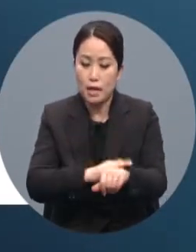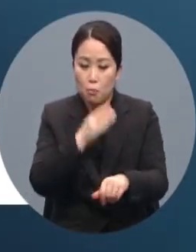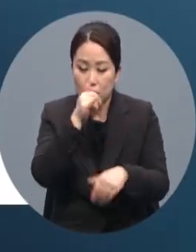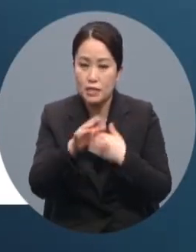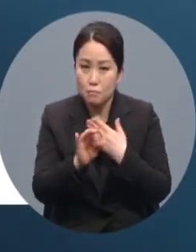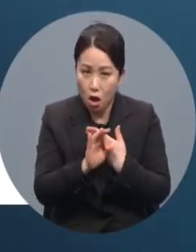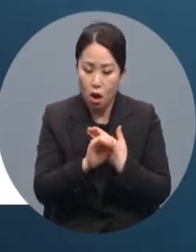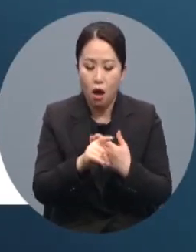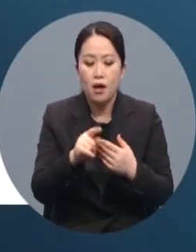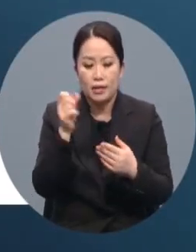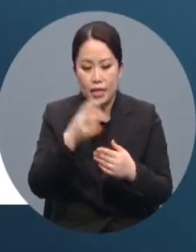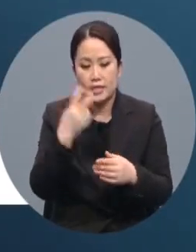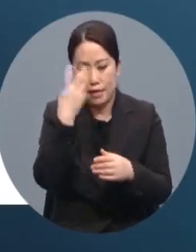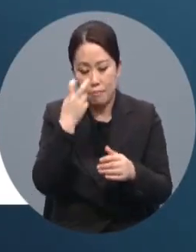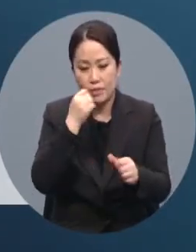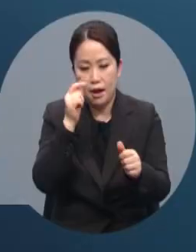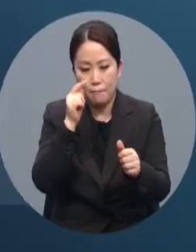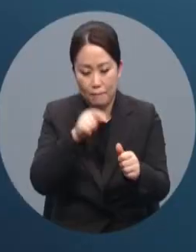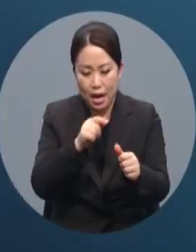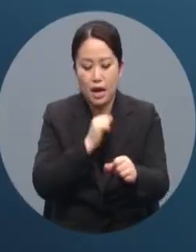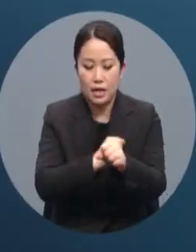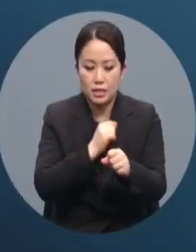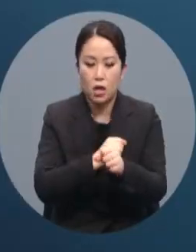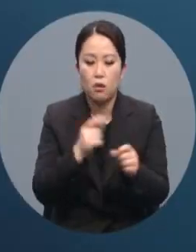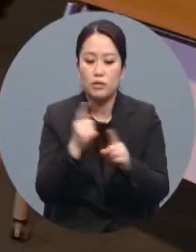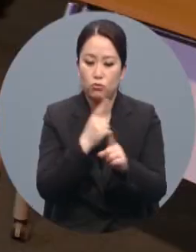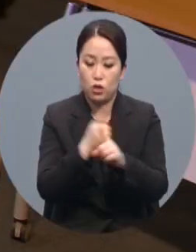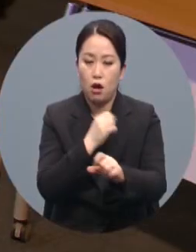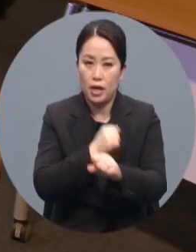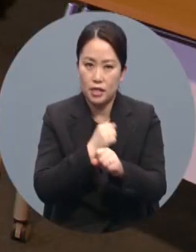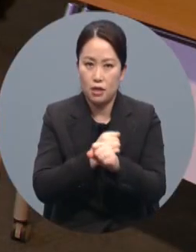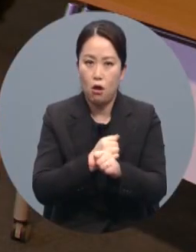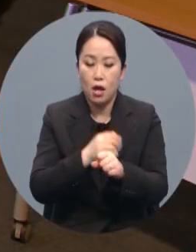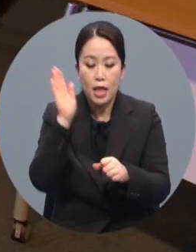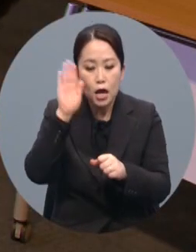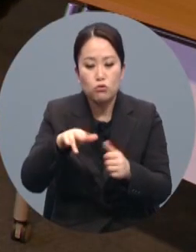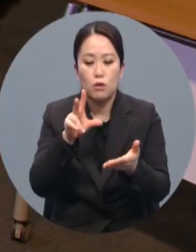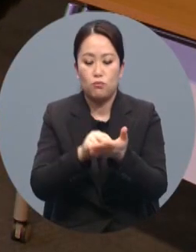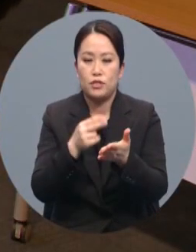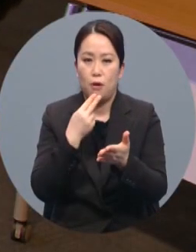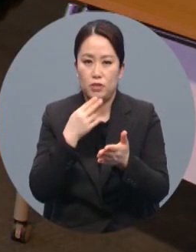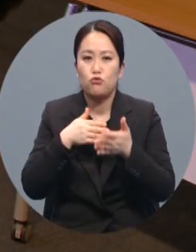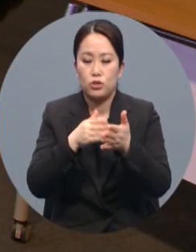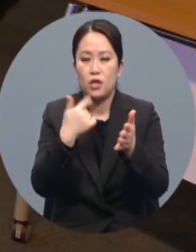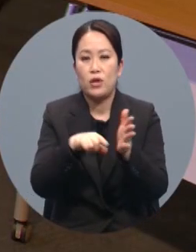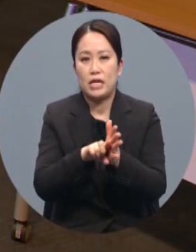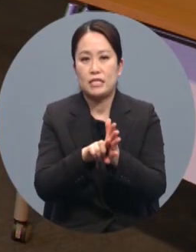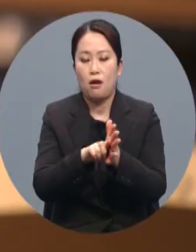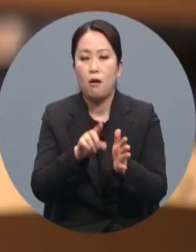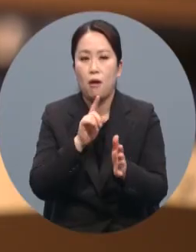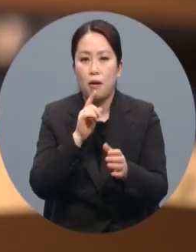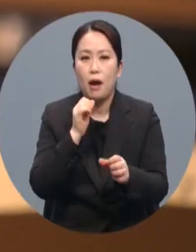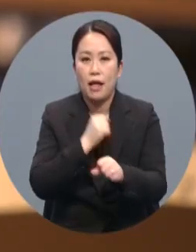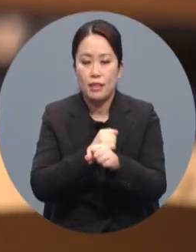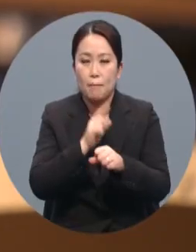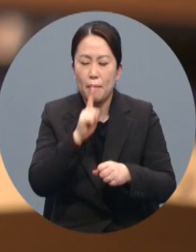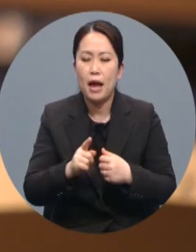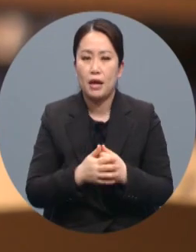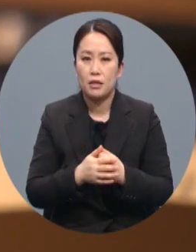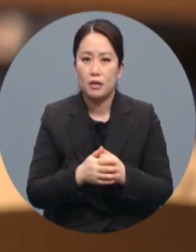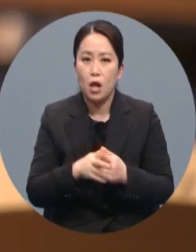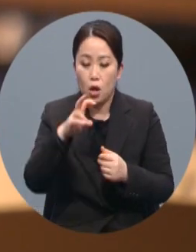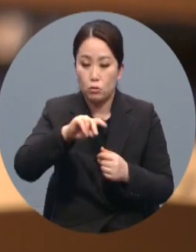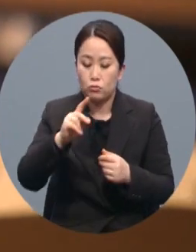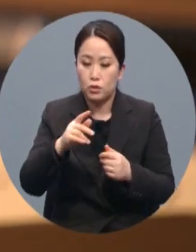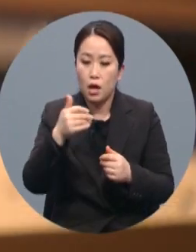없게 하자는 데 감사의 취지가 있다며 덧붙였습니다. 문 장관은 당초 국회에서 열리는 회의에 출석할